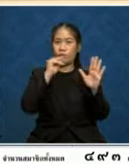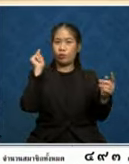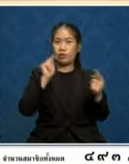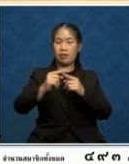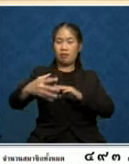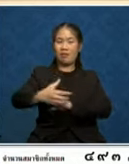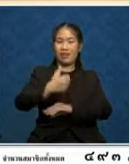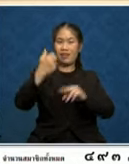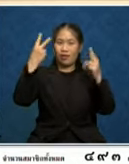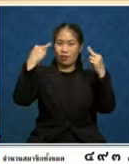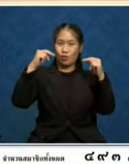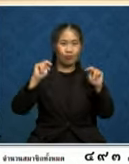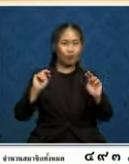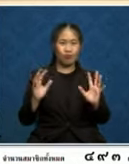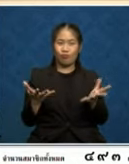กเลย